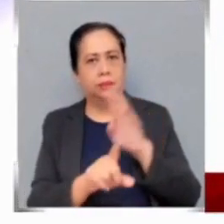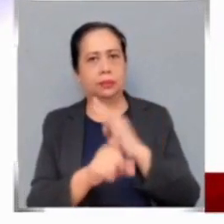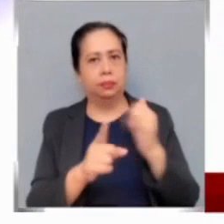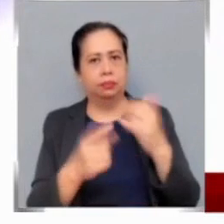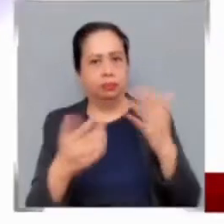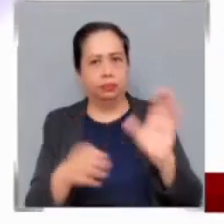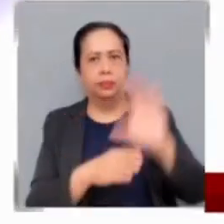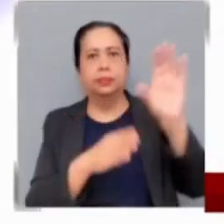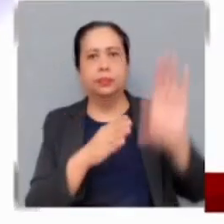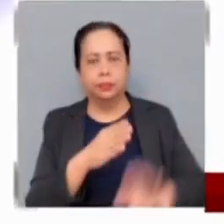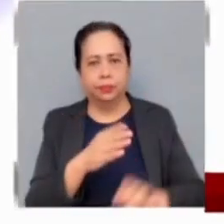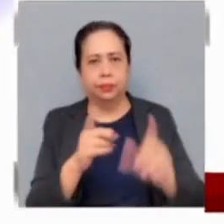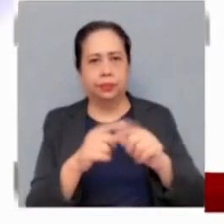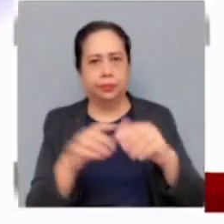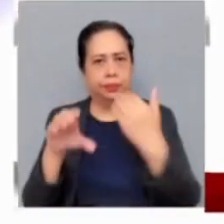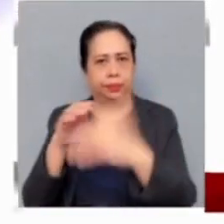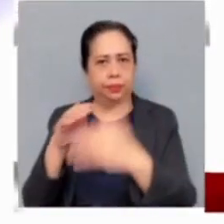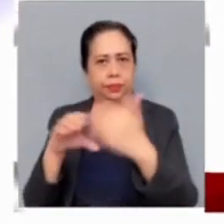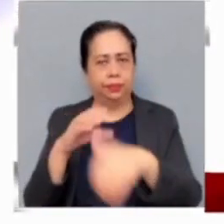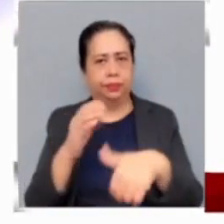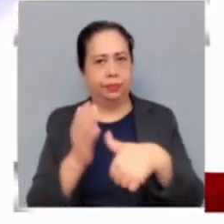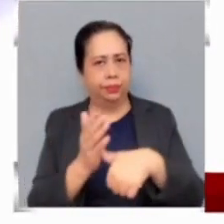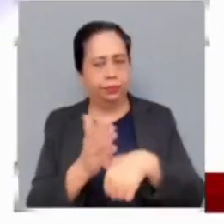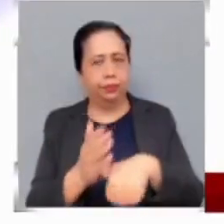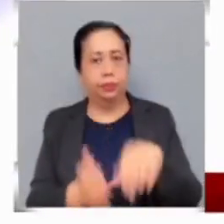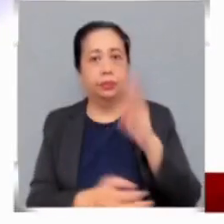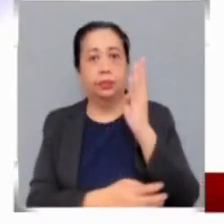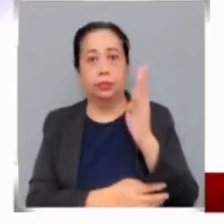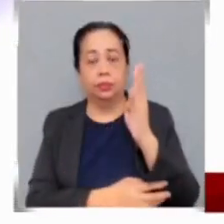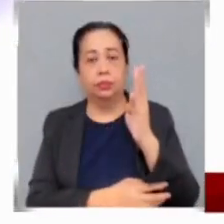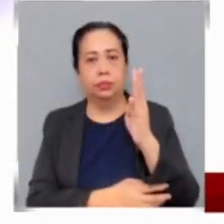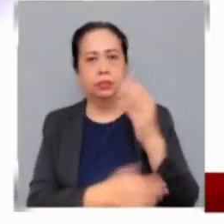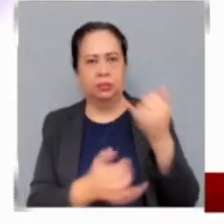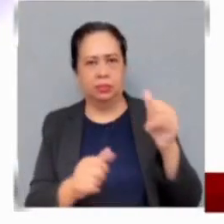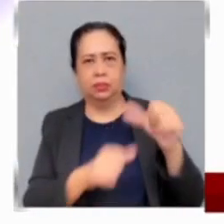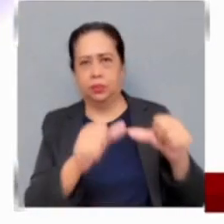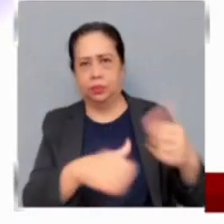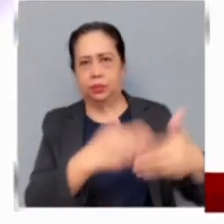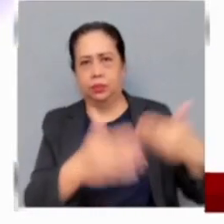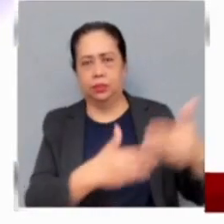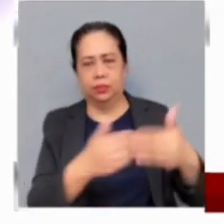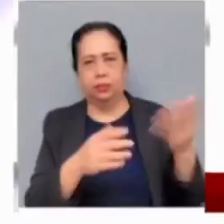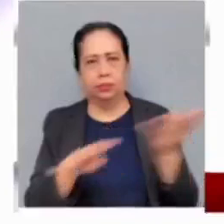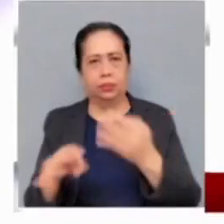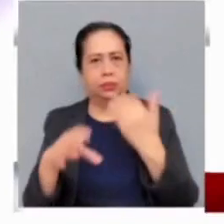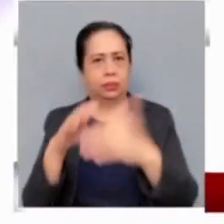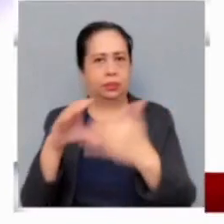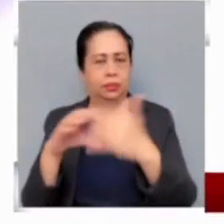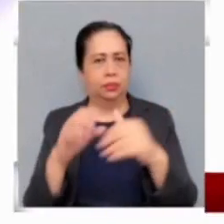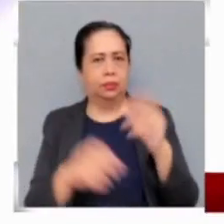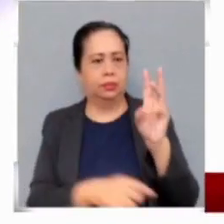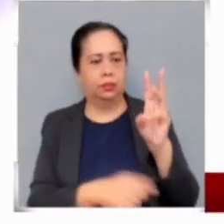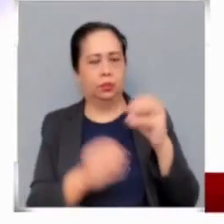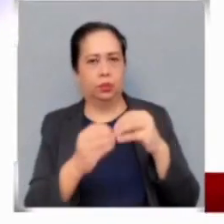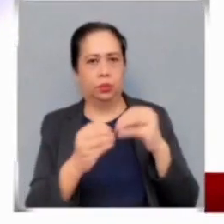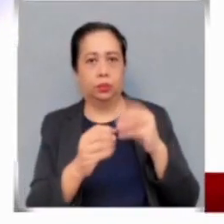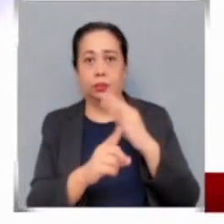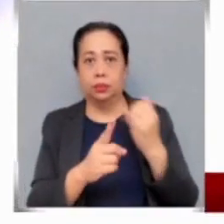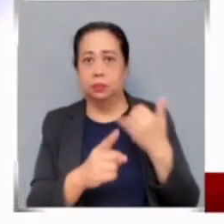ng transmission of votes. 40 barangays pa yung ongoing yung transmission at 6 na barangay yung hindi